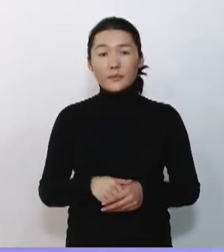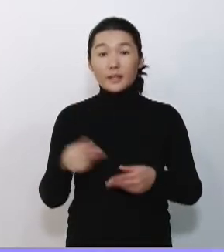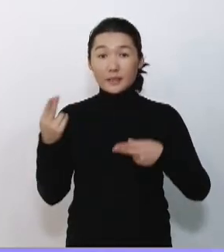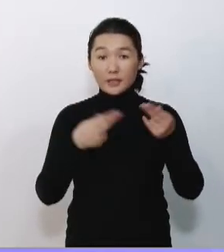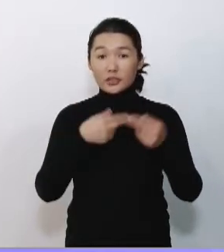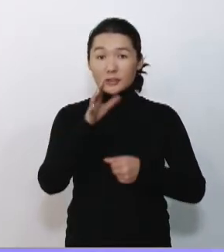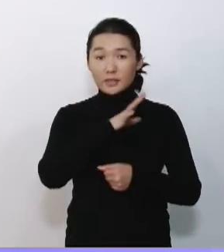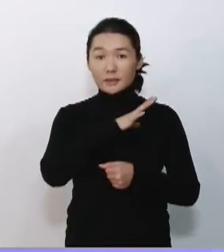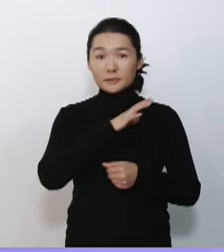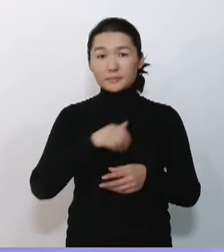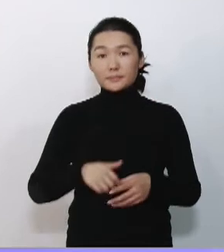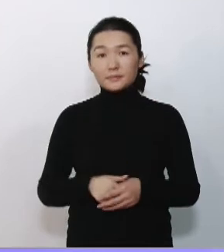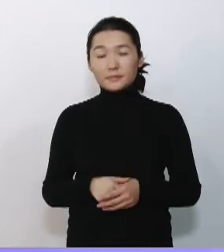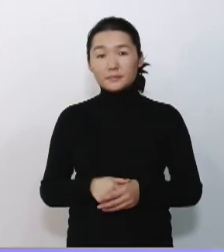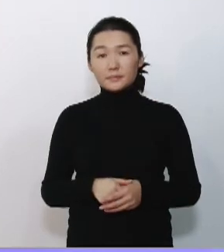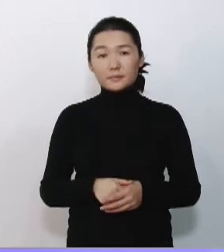Начертили?